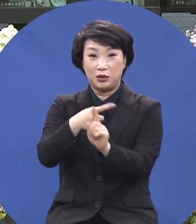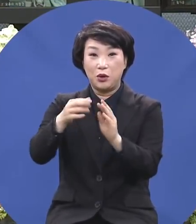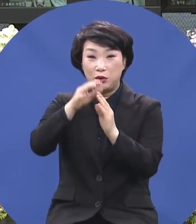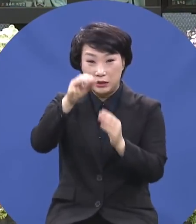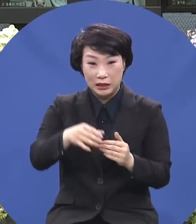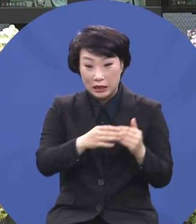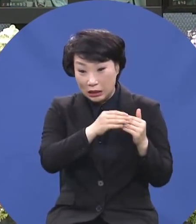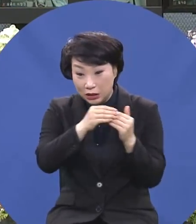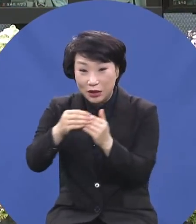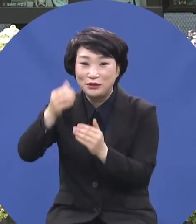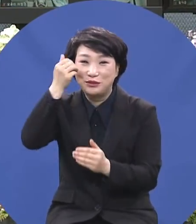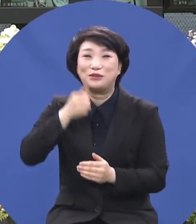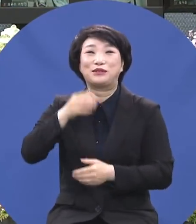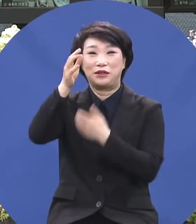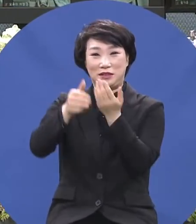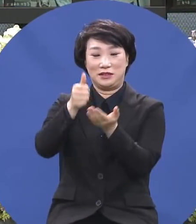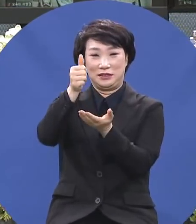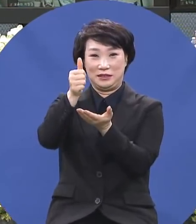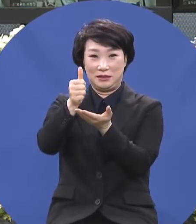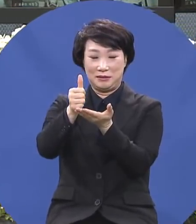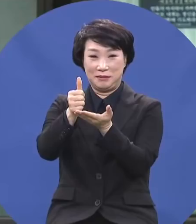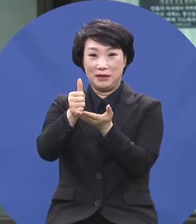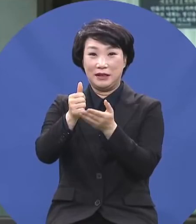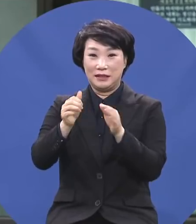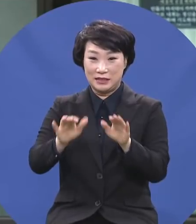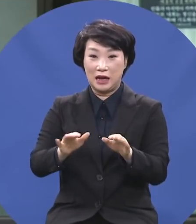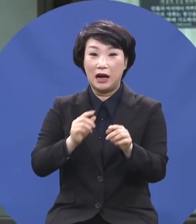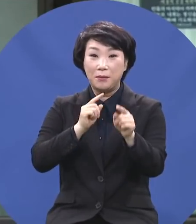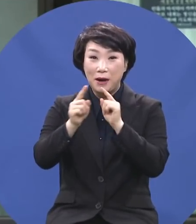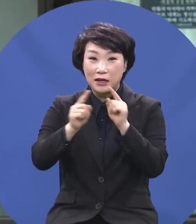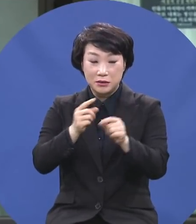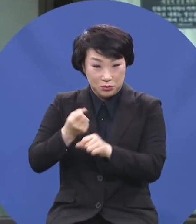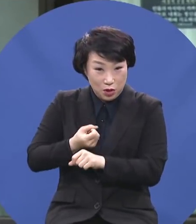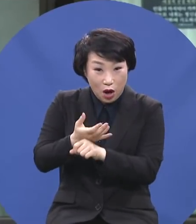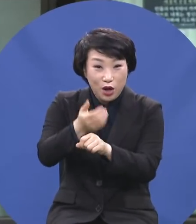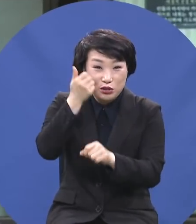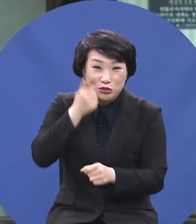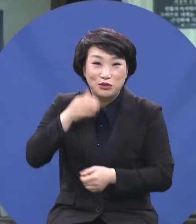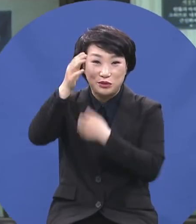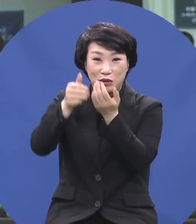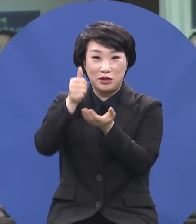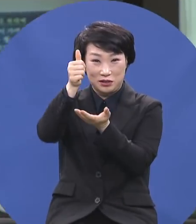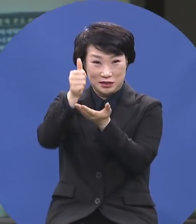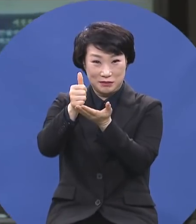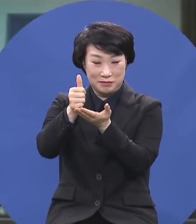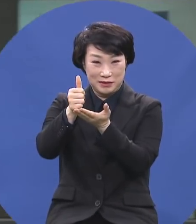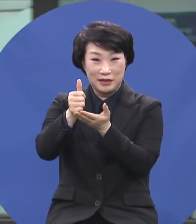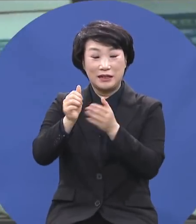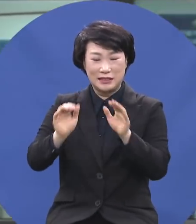교회를 움직이시는 분도 성령이요, 말씀을 전하시도 성령이니